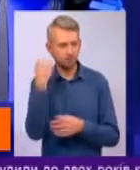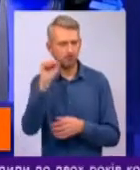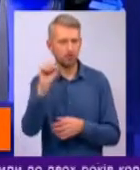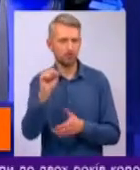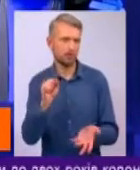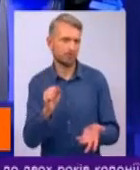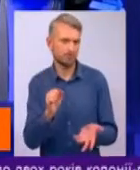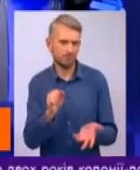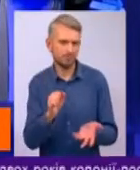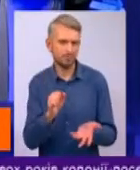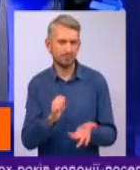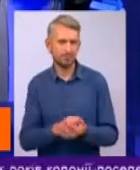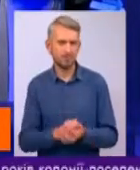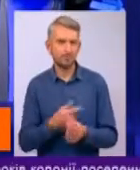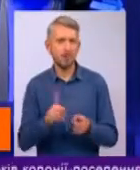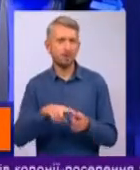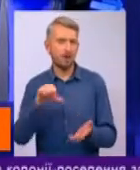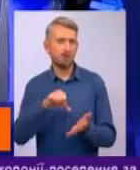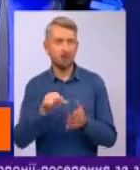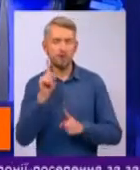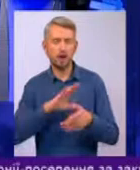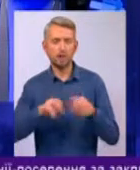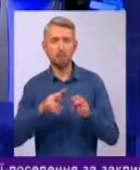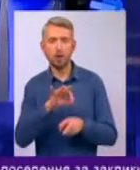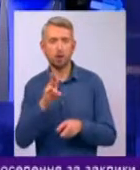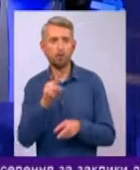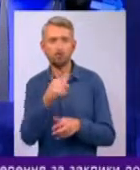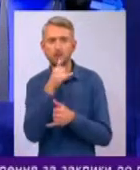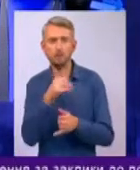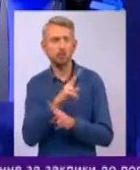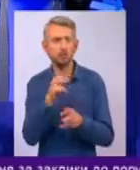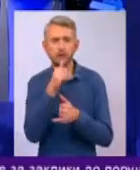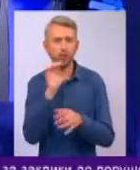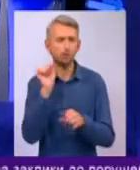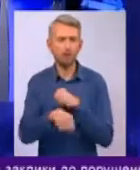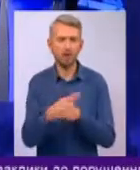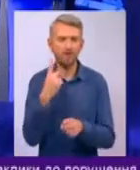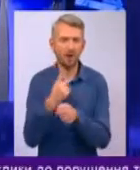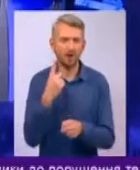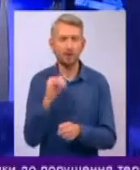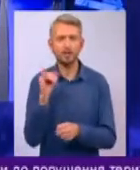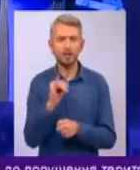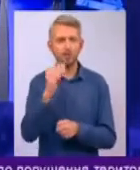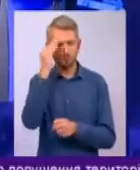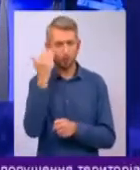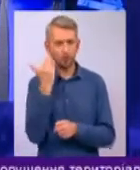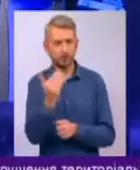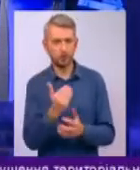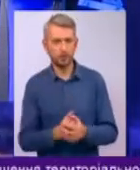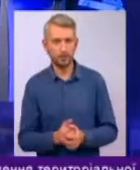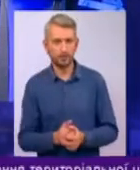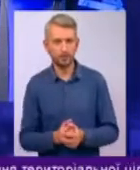випадку це члени Ради безпеки ООН, і ніхто не зможе подолати не тільки його вето, але й позицію.